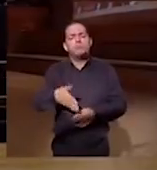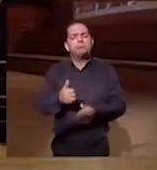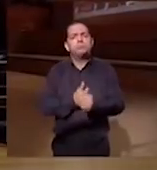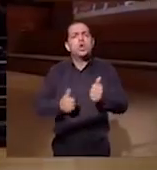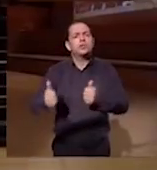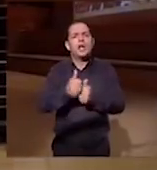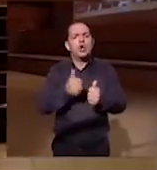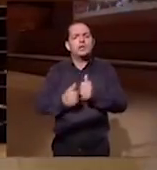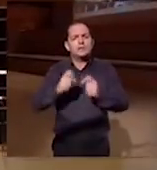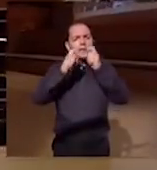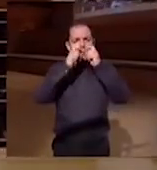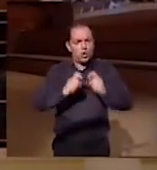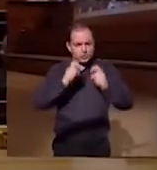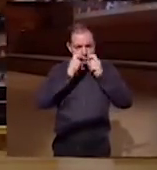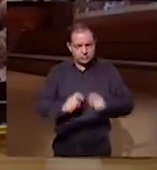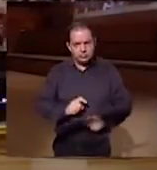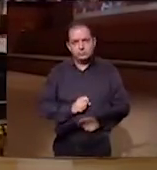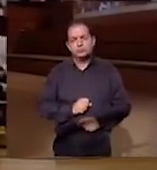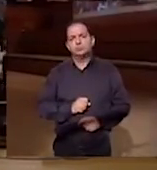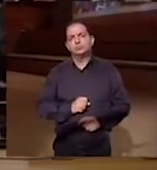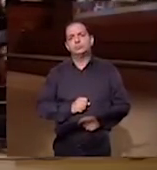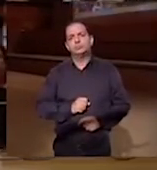προτεραιότητες και υποχρεώσεις.